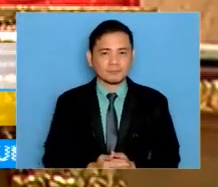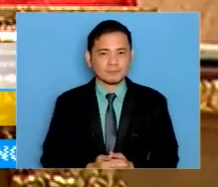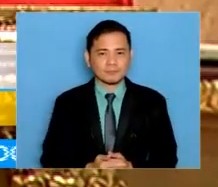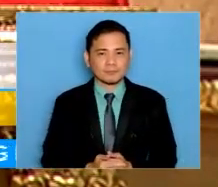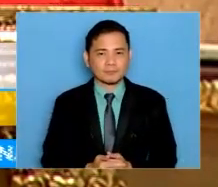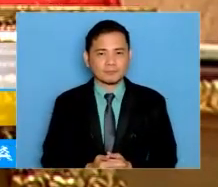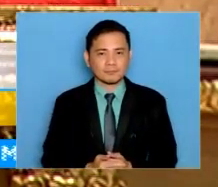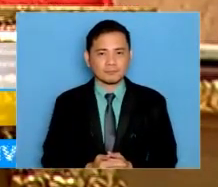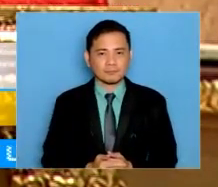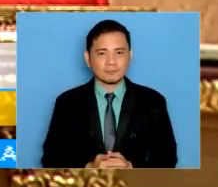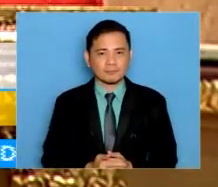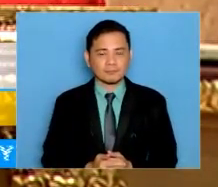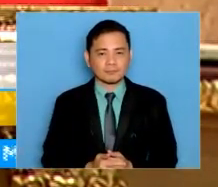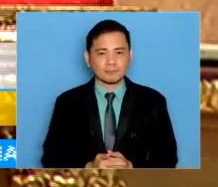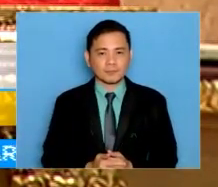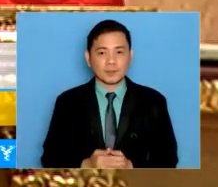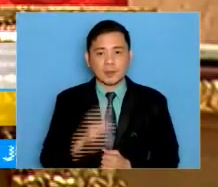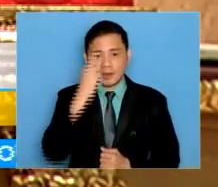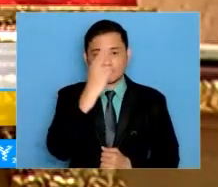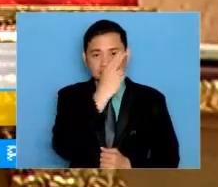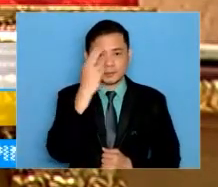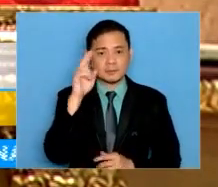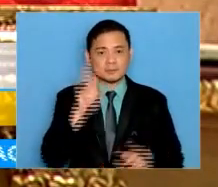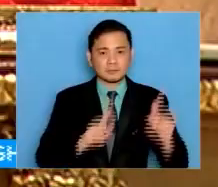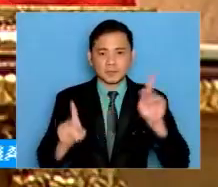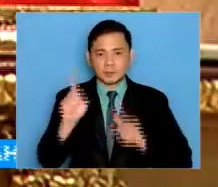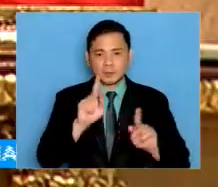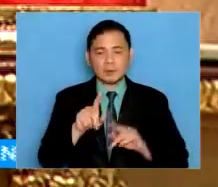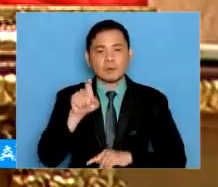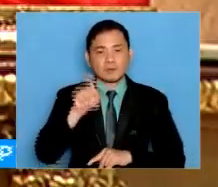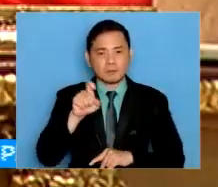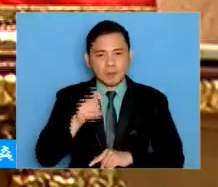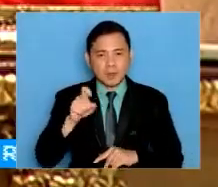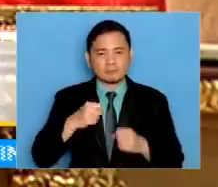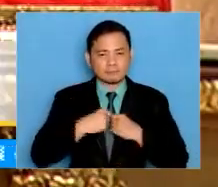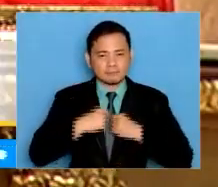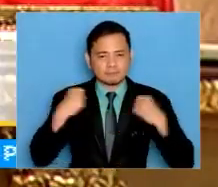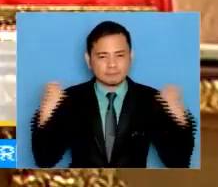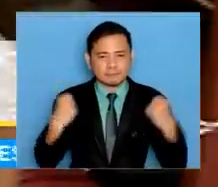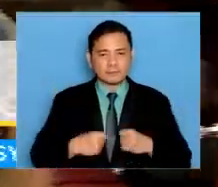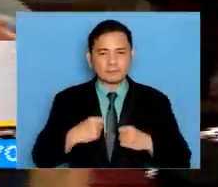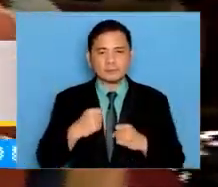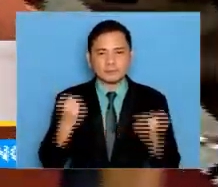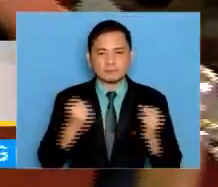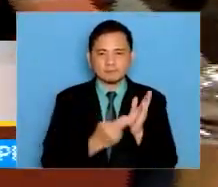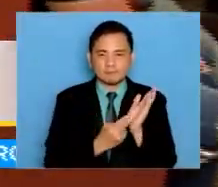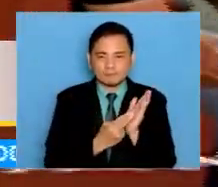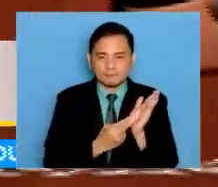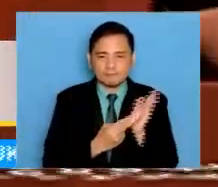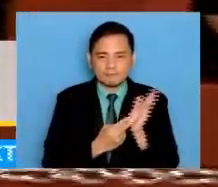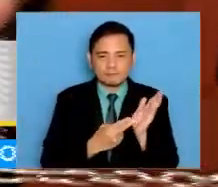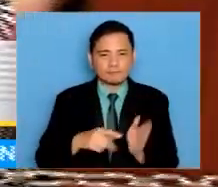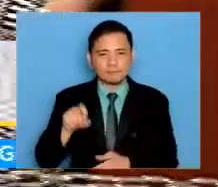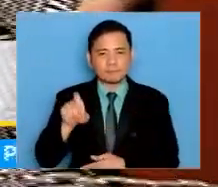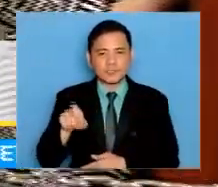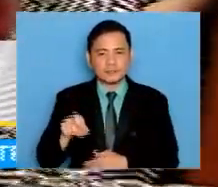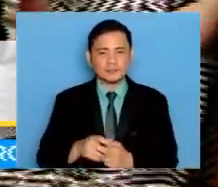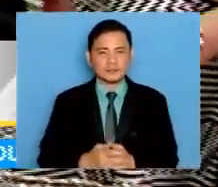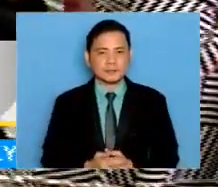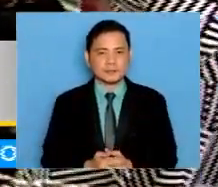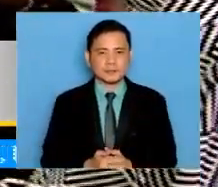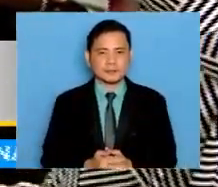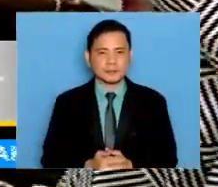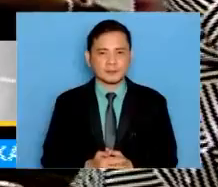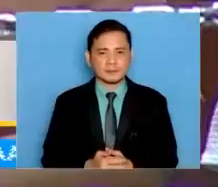mga araw na ito ay mga banal na araw. Ngunit sa ating mga